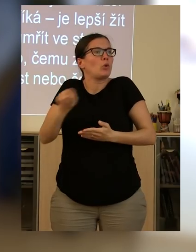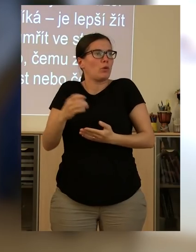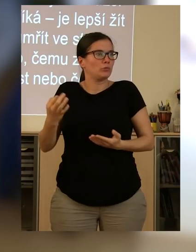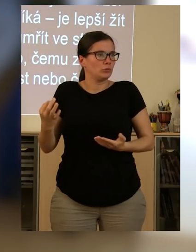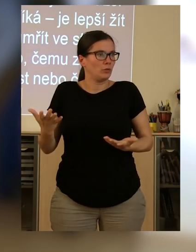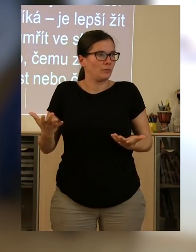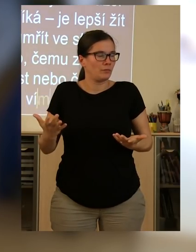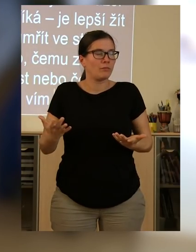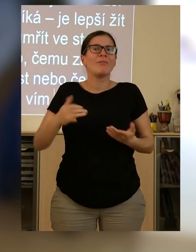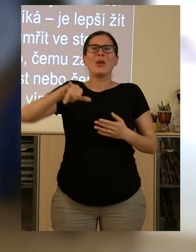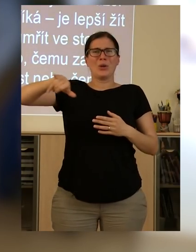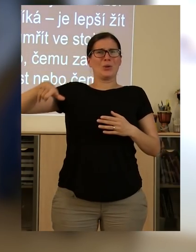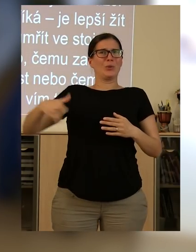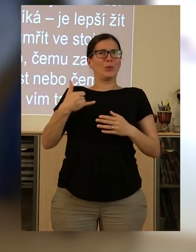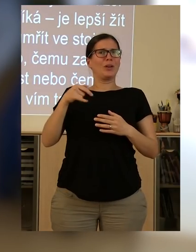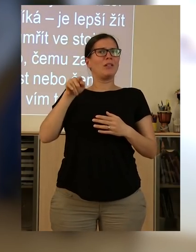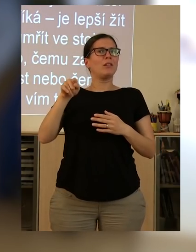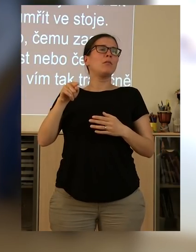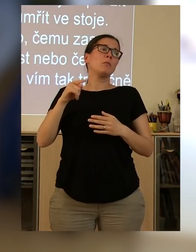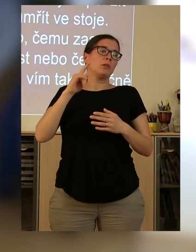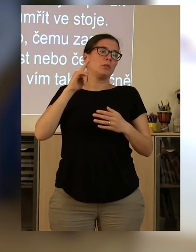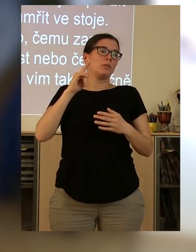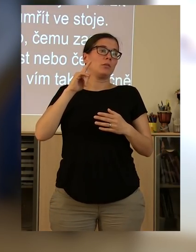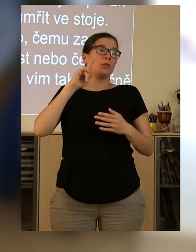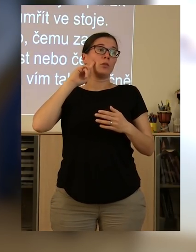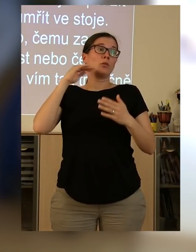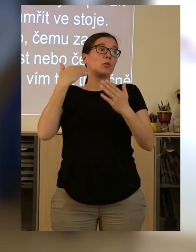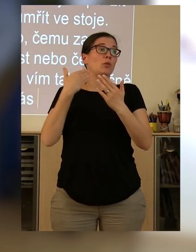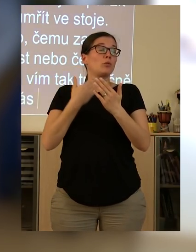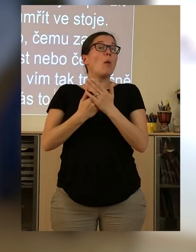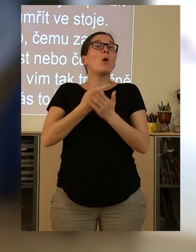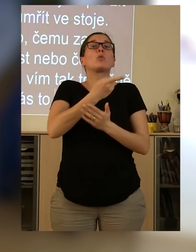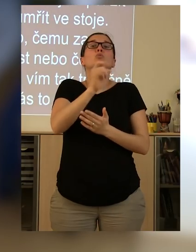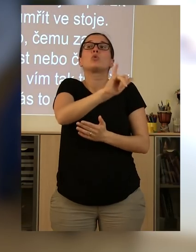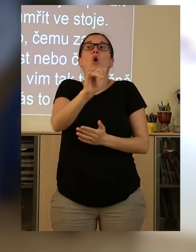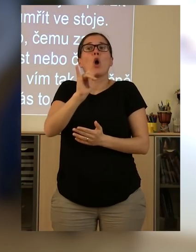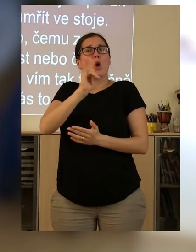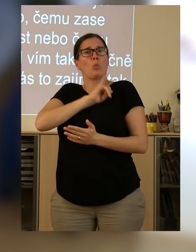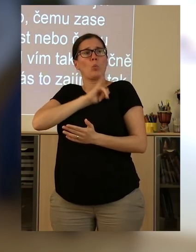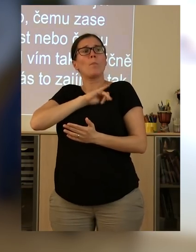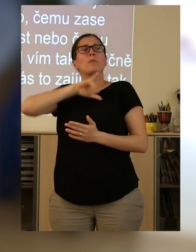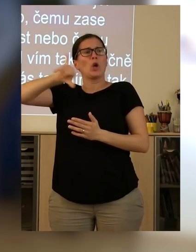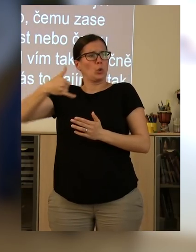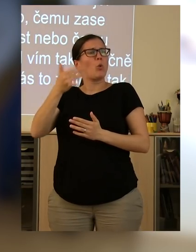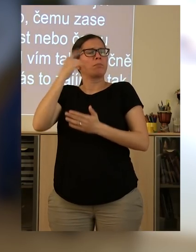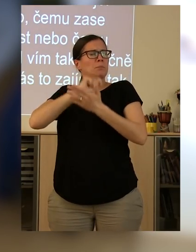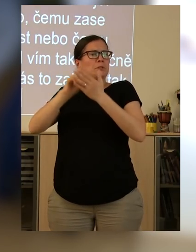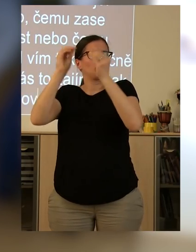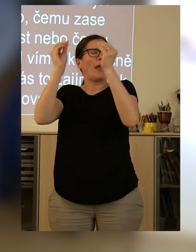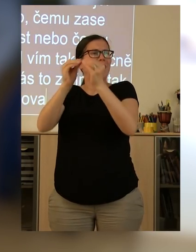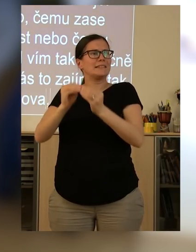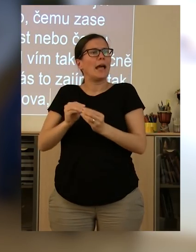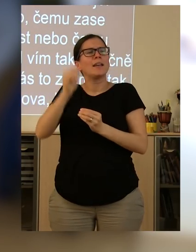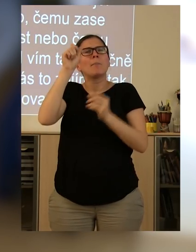Junga je, doporučuji vám, jestli vás to zajímá, tak existuje esej Jungova, která se přímo